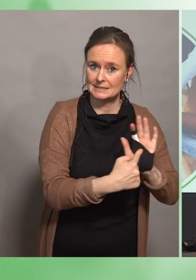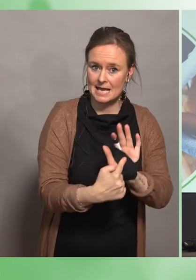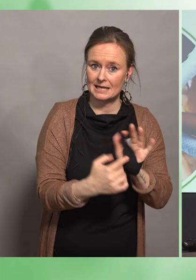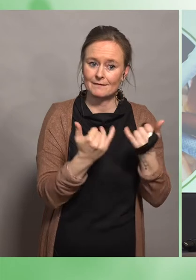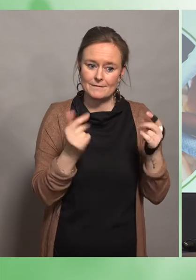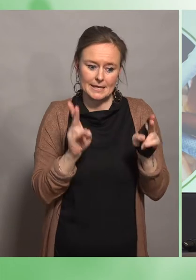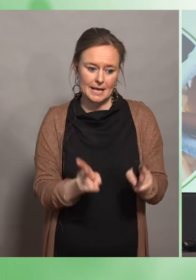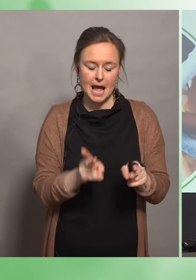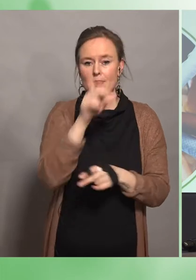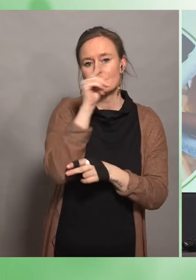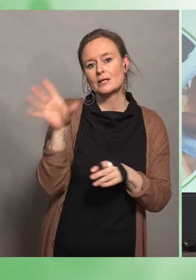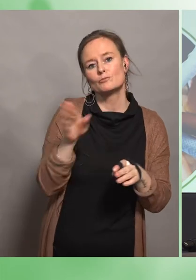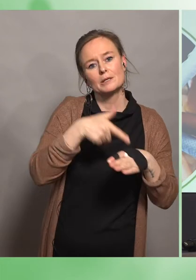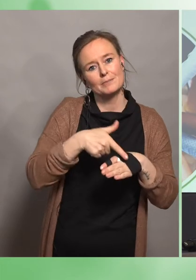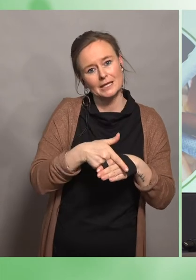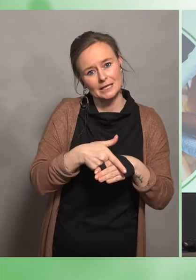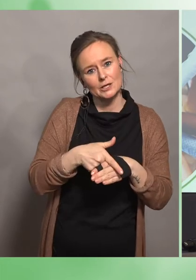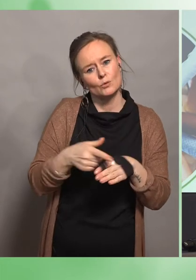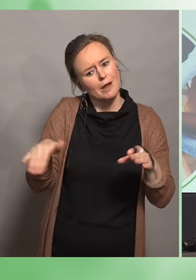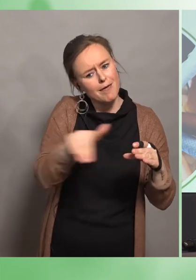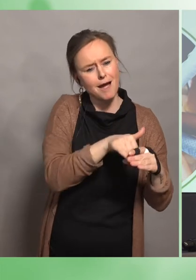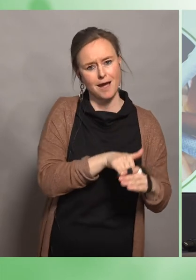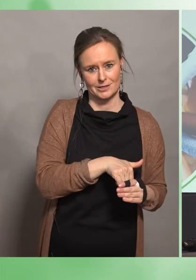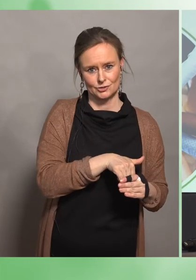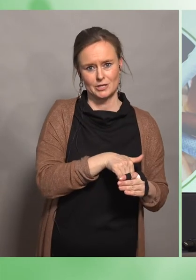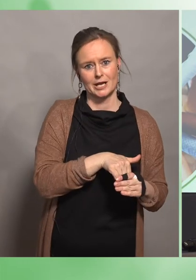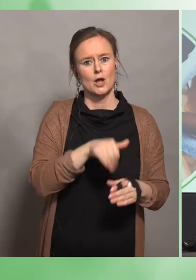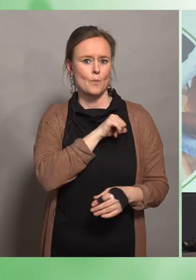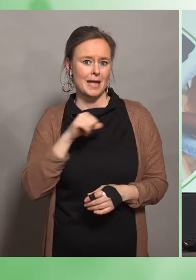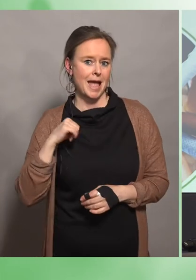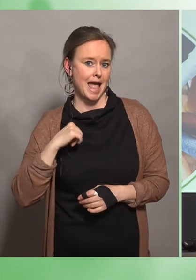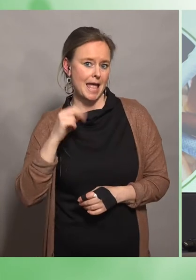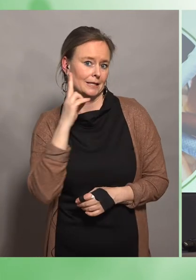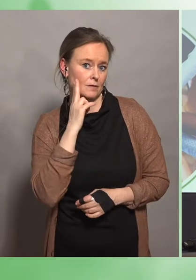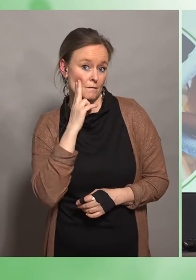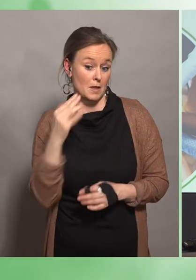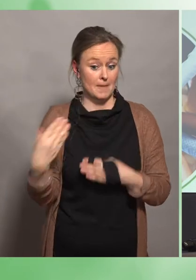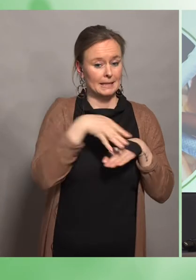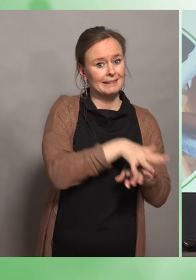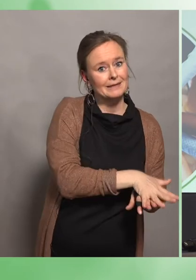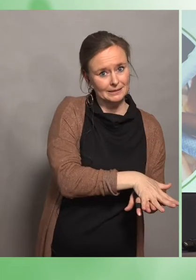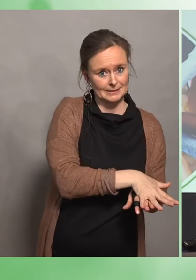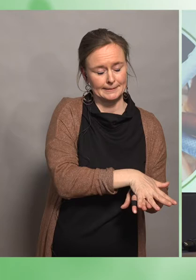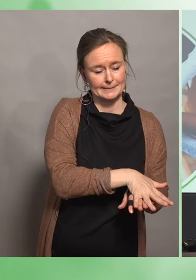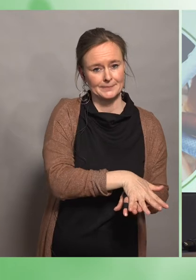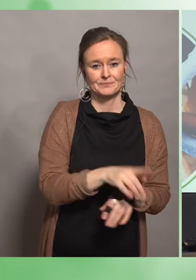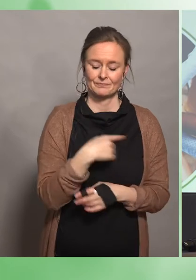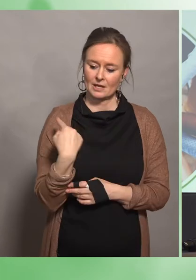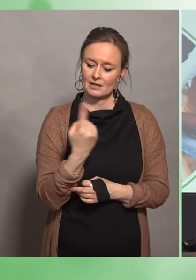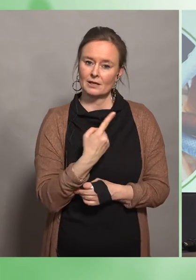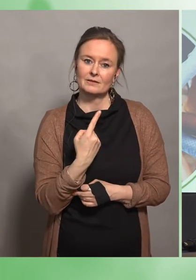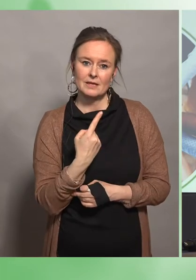mit Behinderung erfolgreich eingestellt und bei Ihnen in Ihrem Betrieb integriert werden? Es gibt hier bei uns die